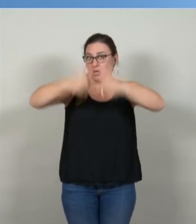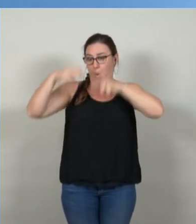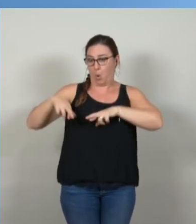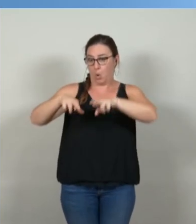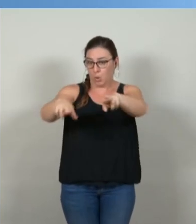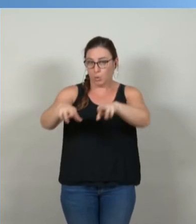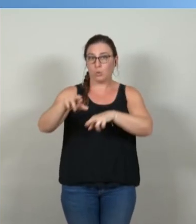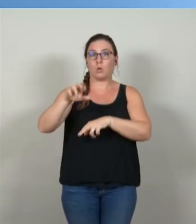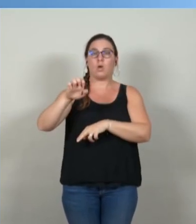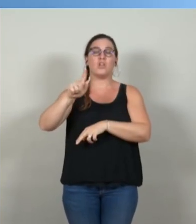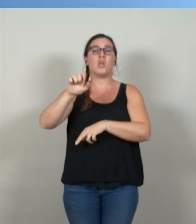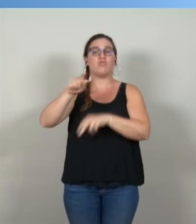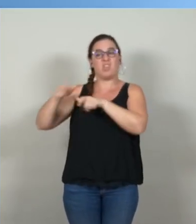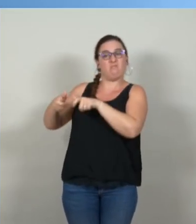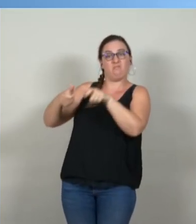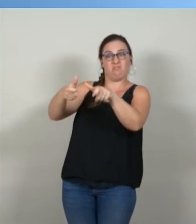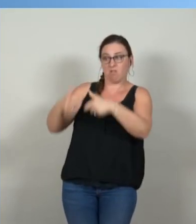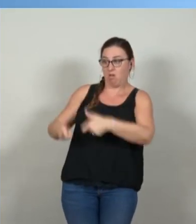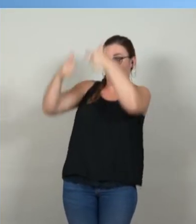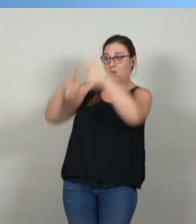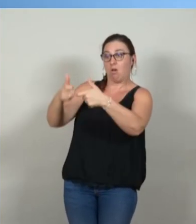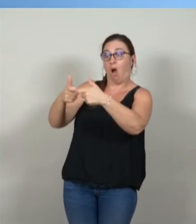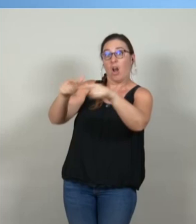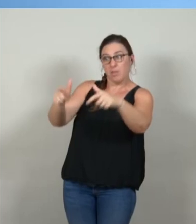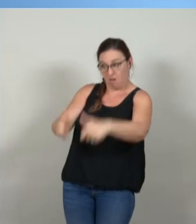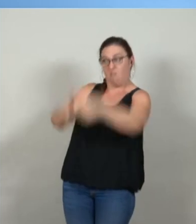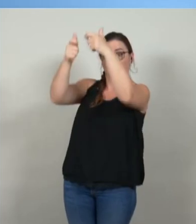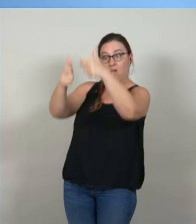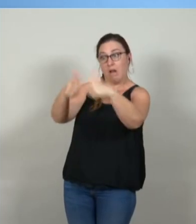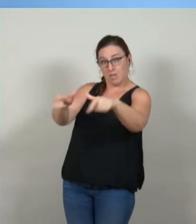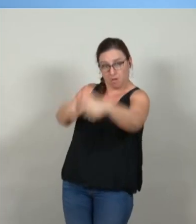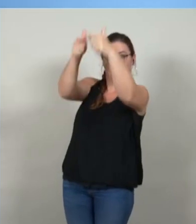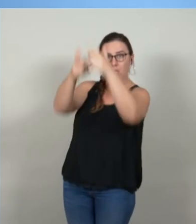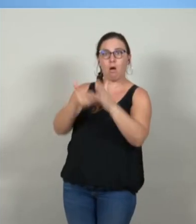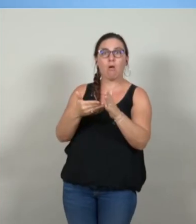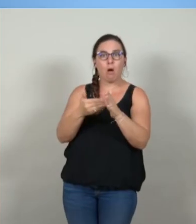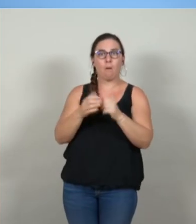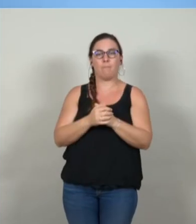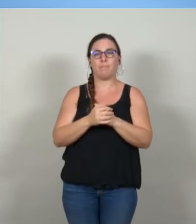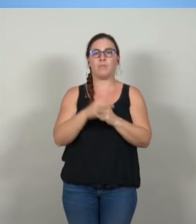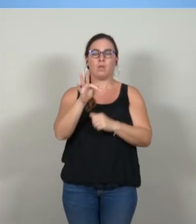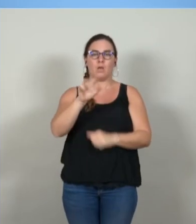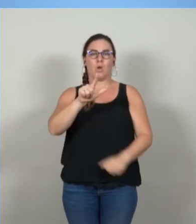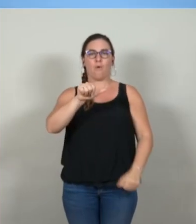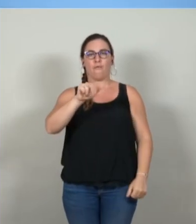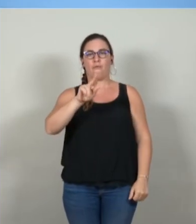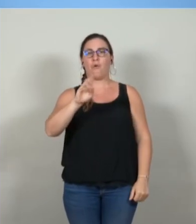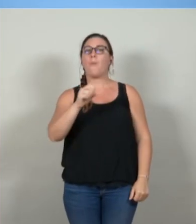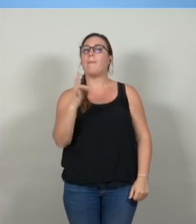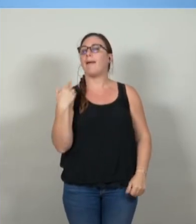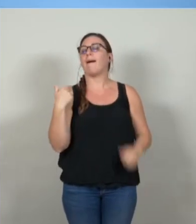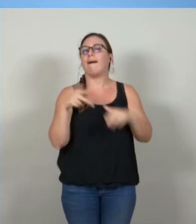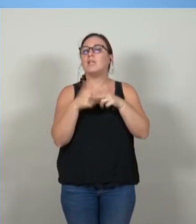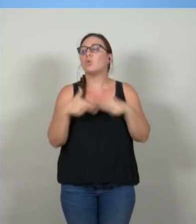sans un mètre carré d'espace vert et à Flaubert bon effectivement vous avez inauguré mais